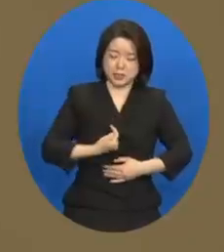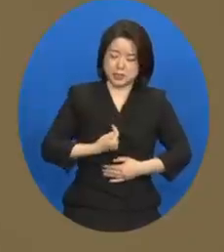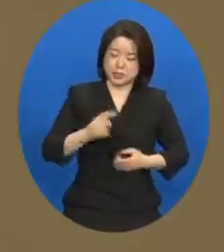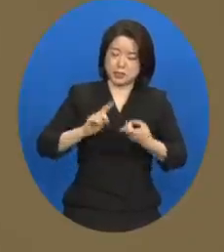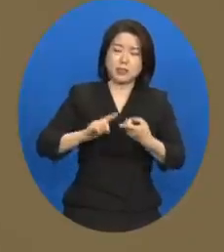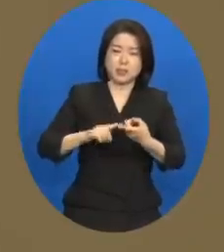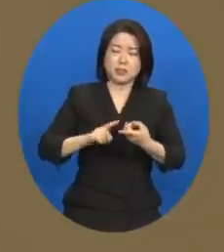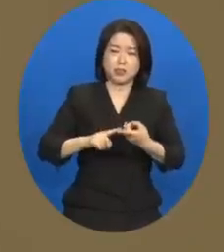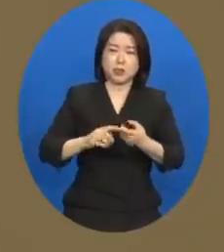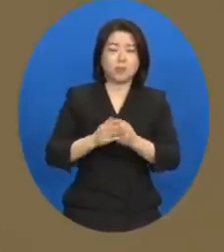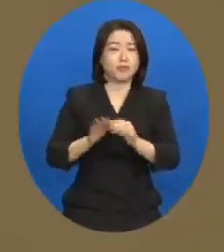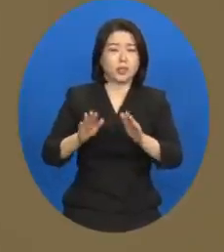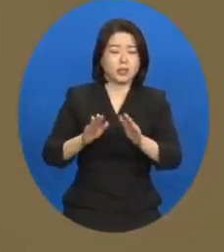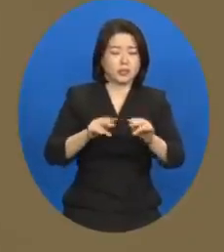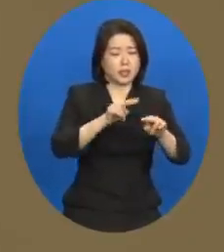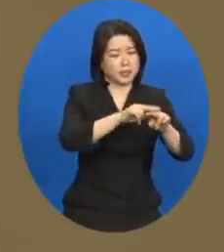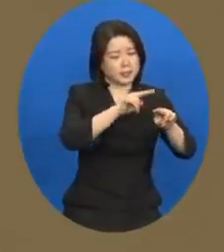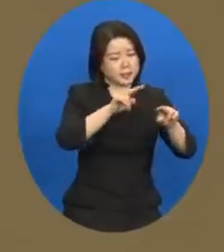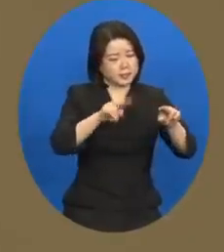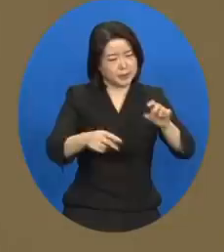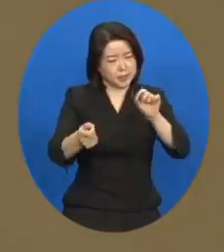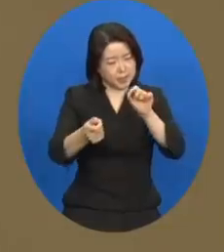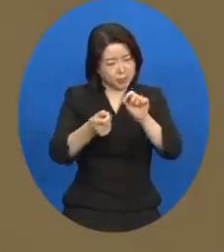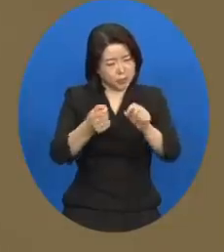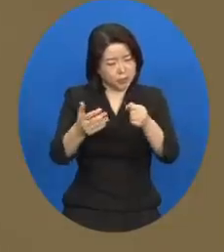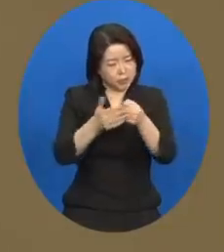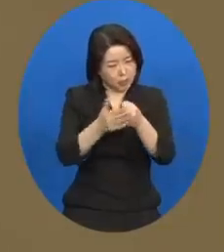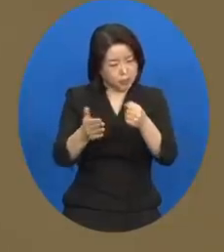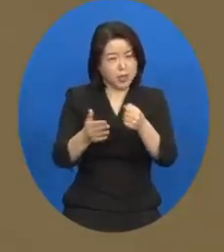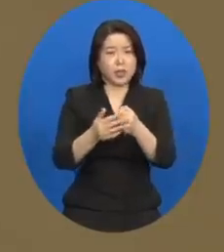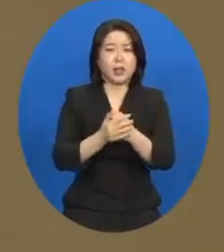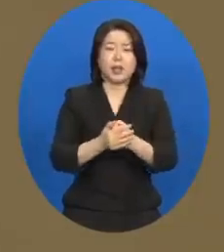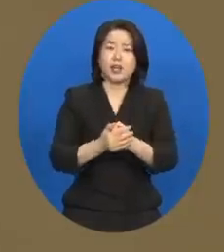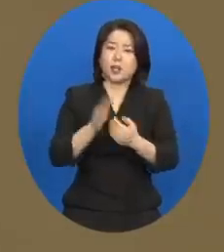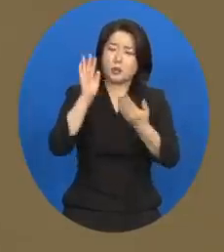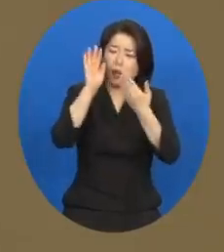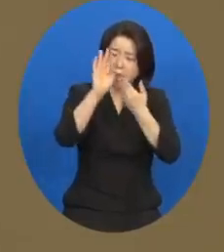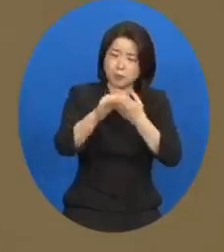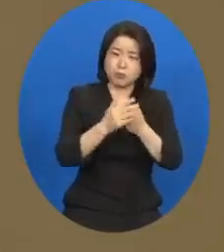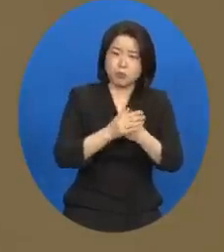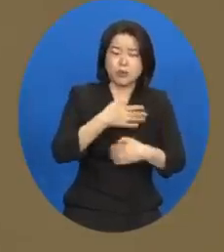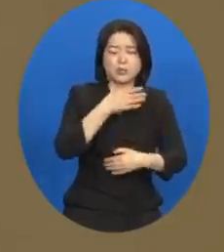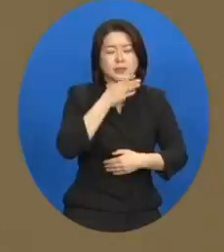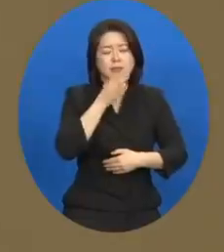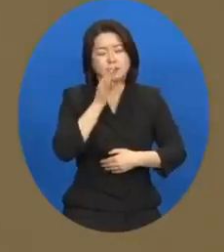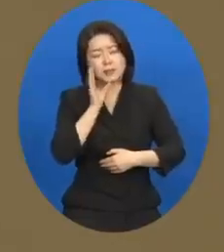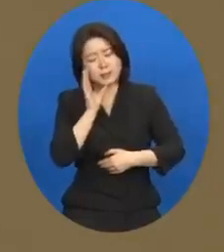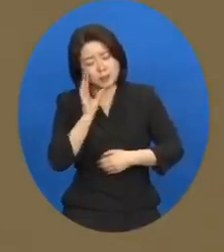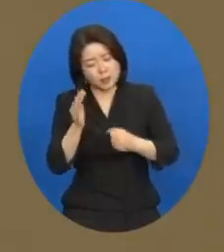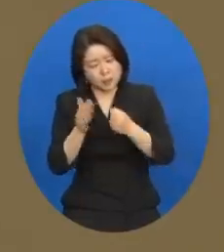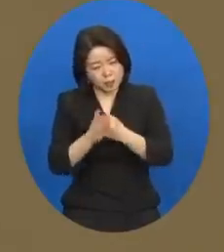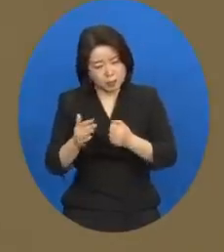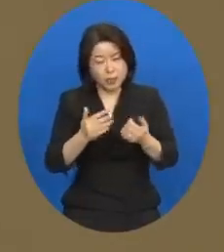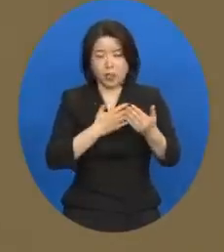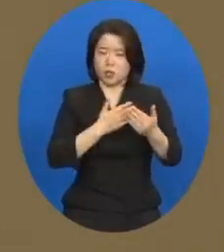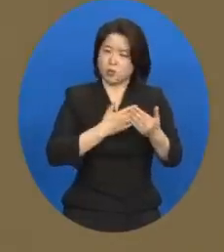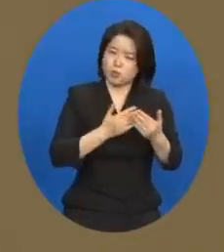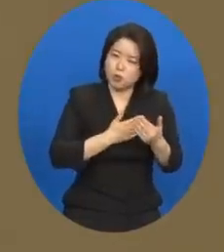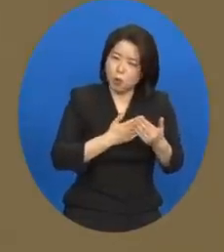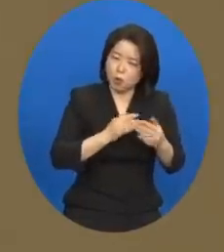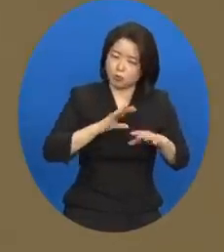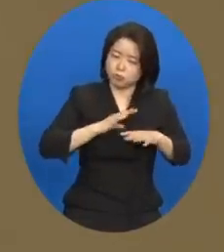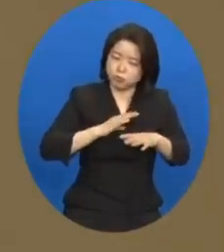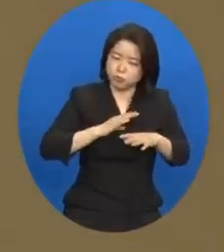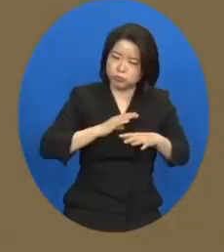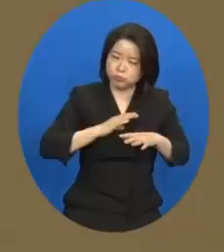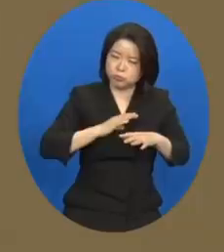대해서 이제 은퇴를 앞두고 있는 것 때문에 또 앞으로 이렇게 늙어가는 것으로 인한 두려움,